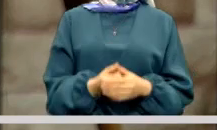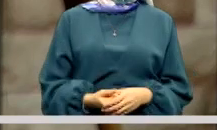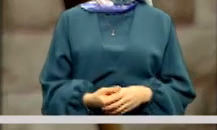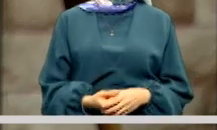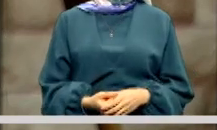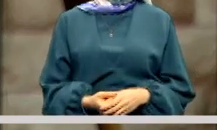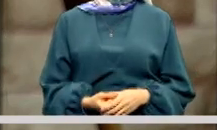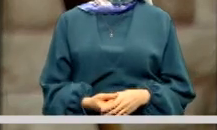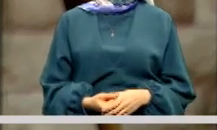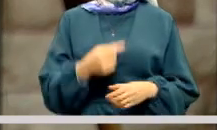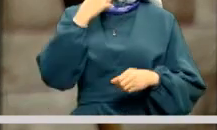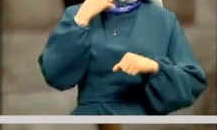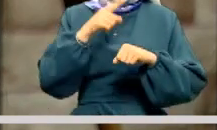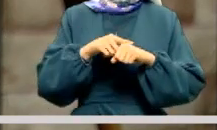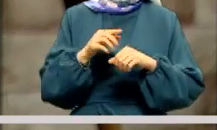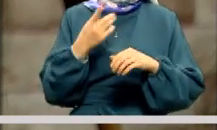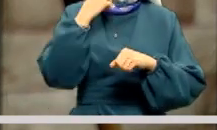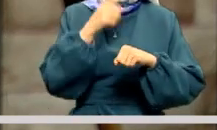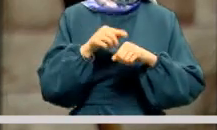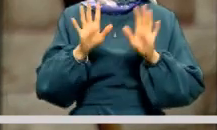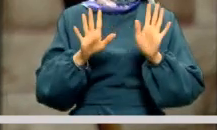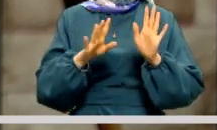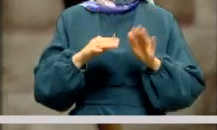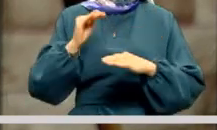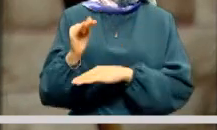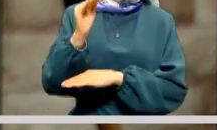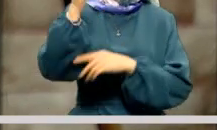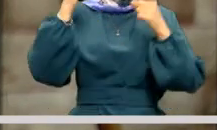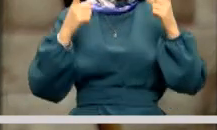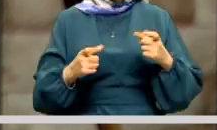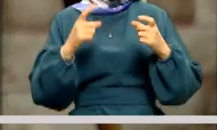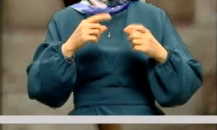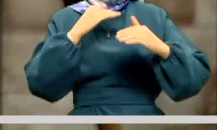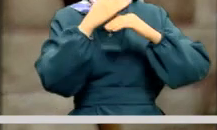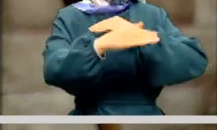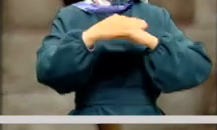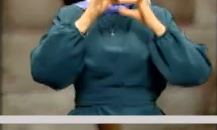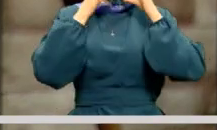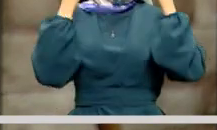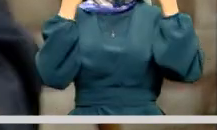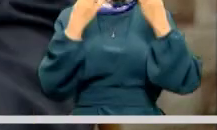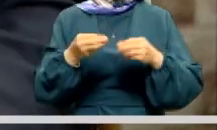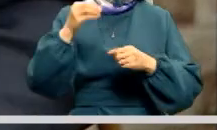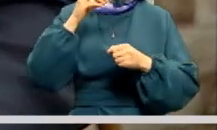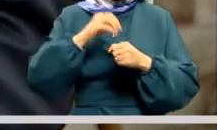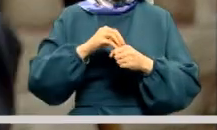inansın inanmasın insanın yaşadığı ortamda bir toplum huzurunu sağlamak Efendim bu huzura Katkı